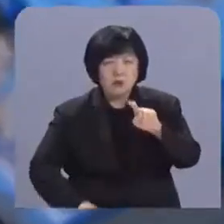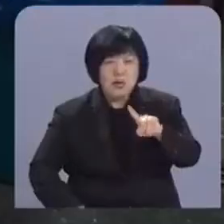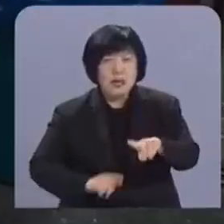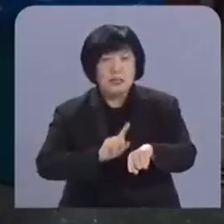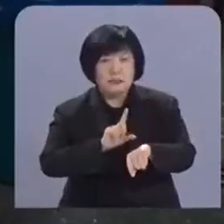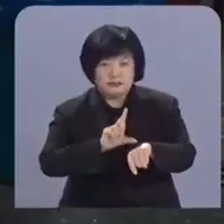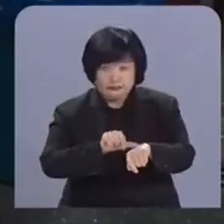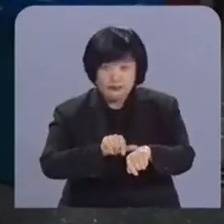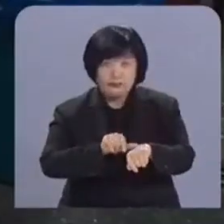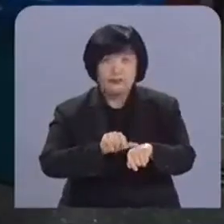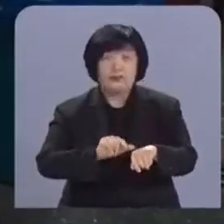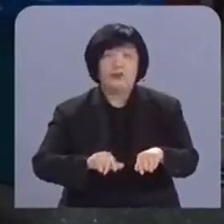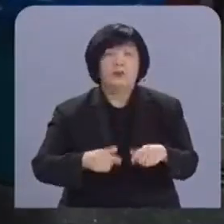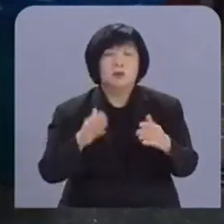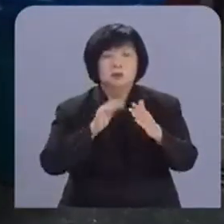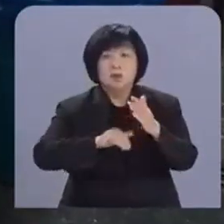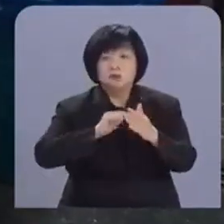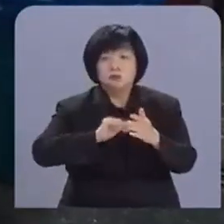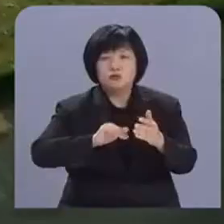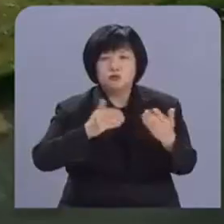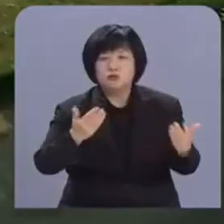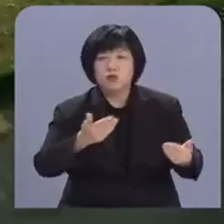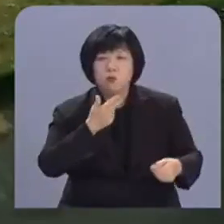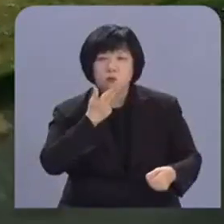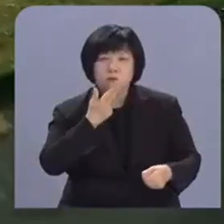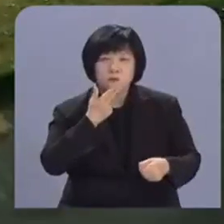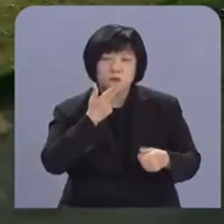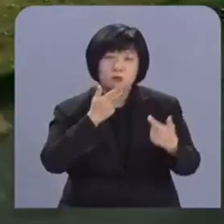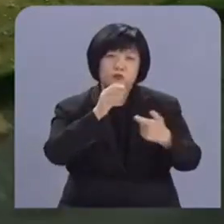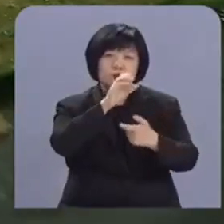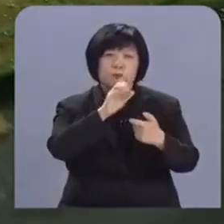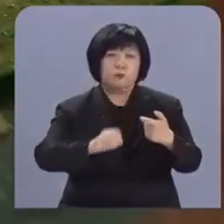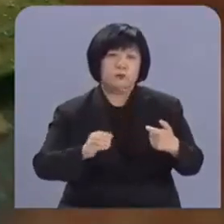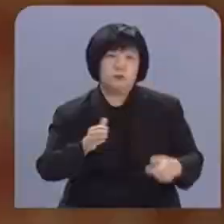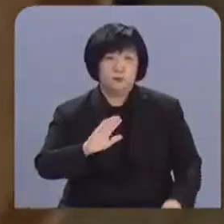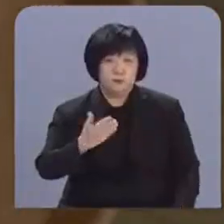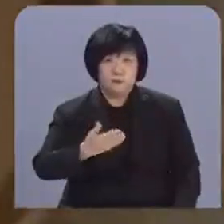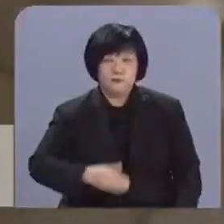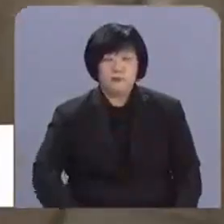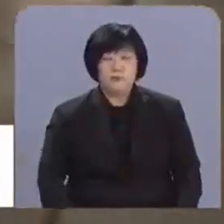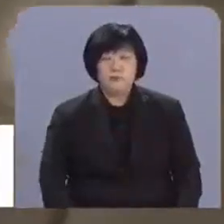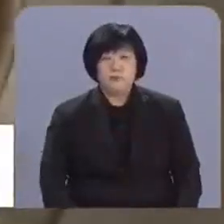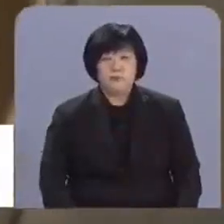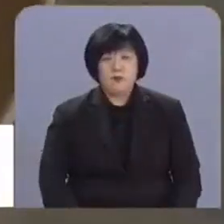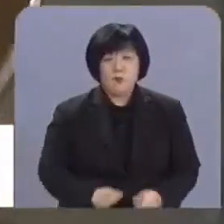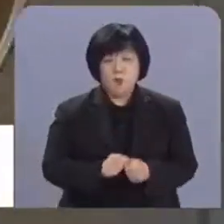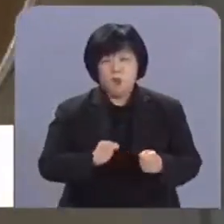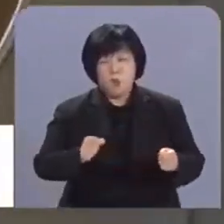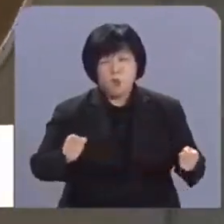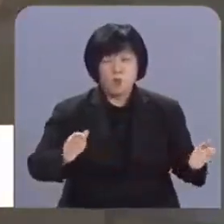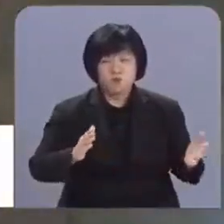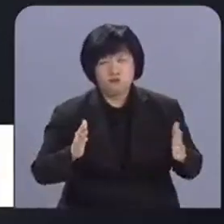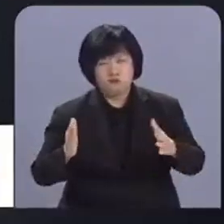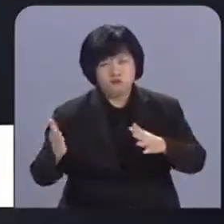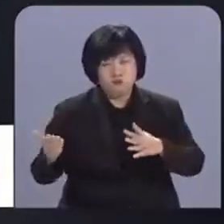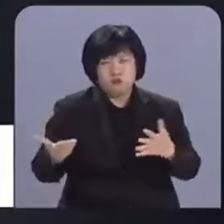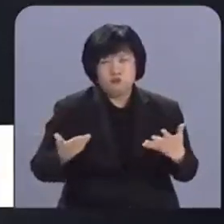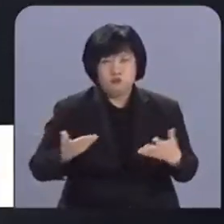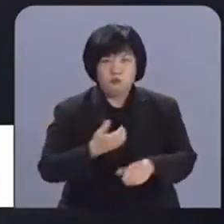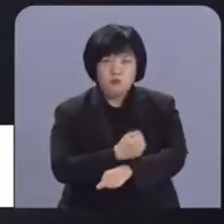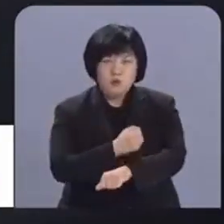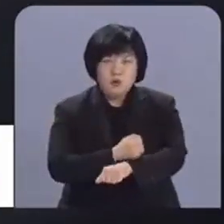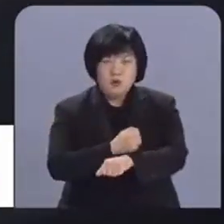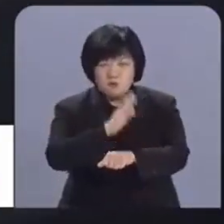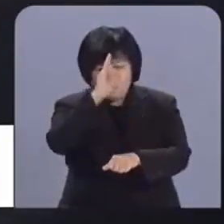25일, 정기적 휴일이 정해지지 않은 경우도 60%에 달했습니다. 장시간 노동과 적은 휴일은